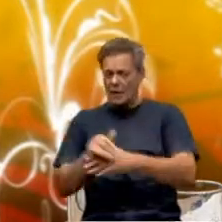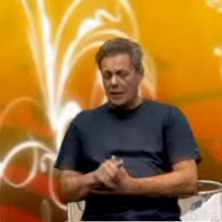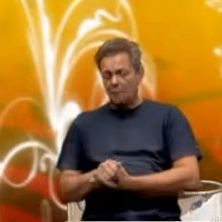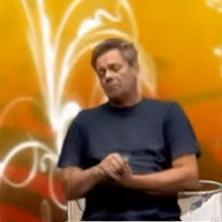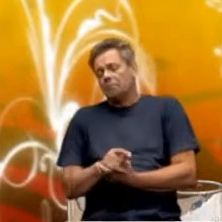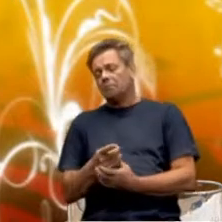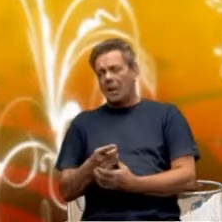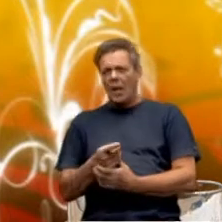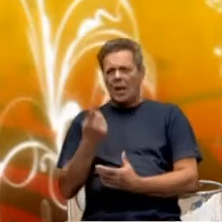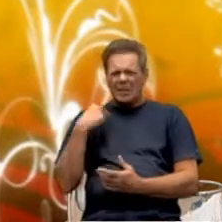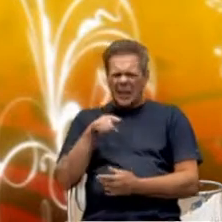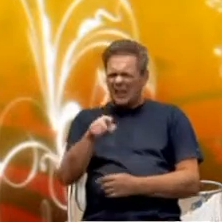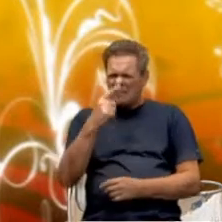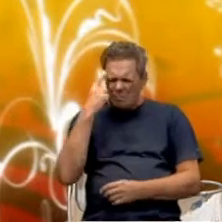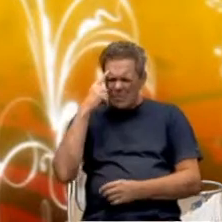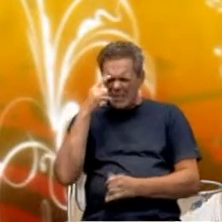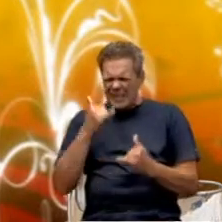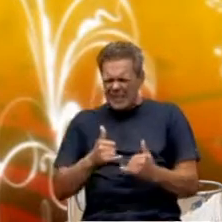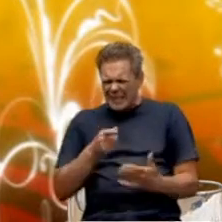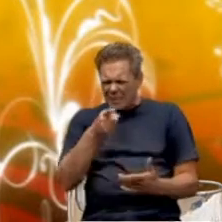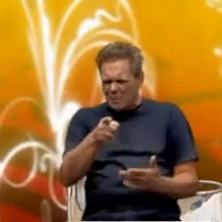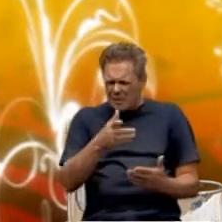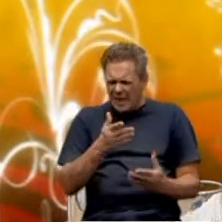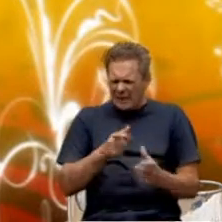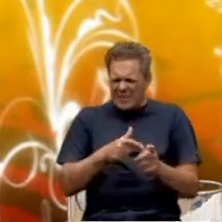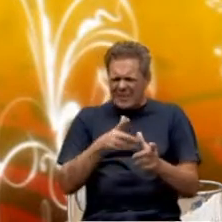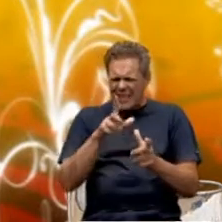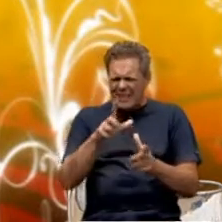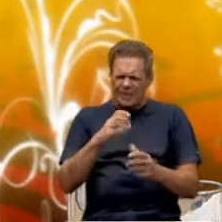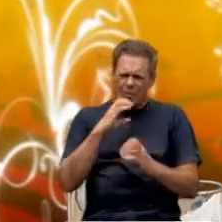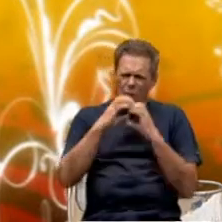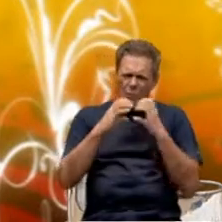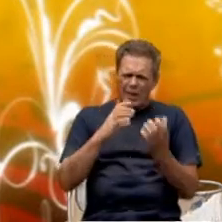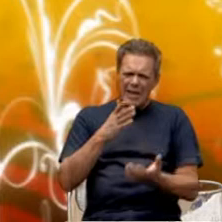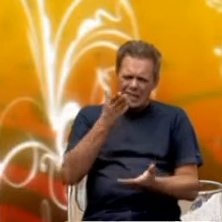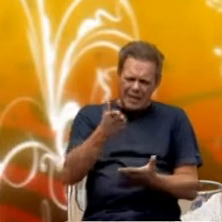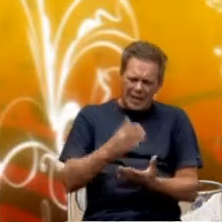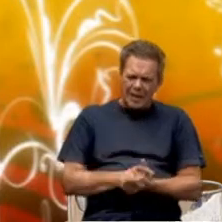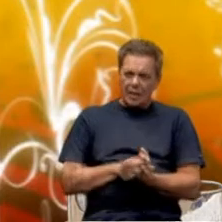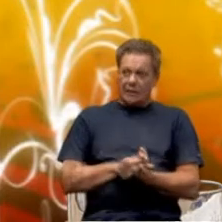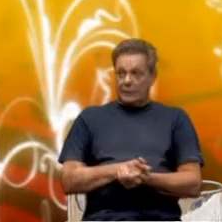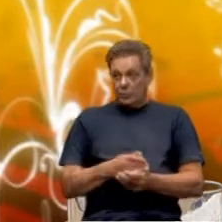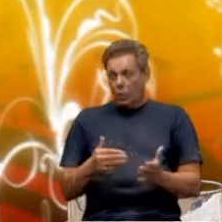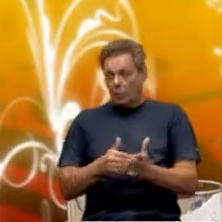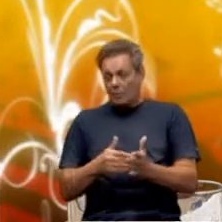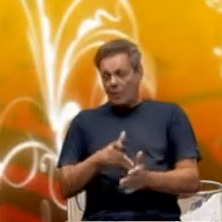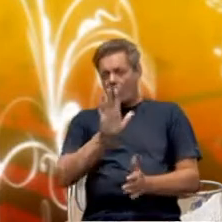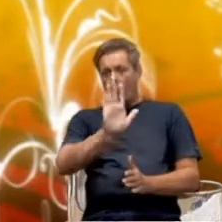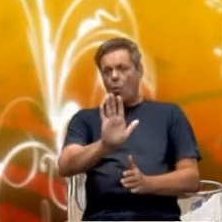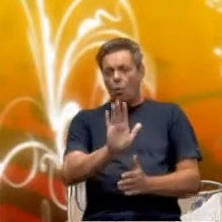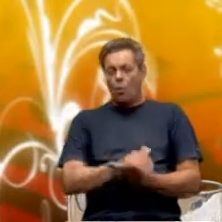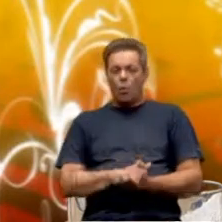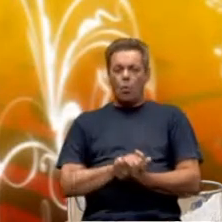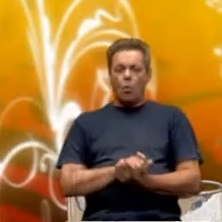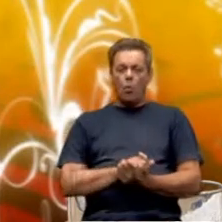zagreblo. Da li vi mislite sada da bi baš takav stil komunikacije radili u vašim